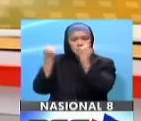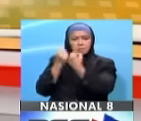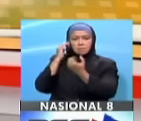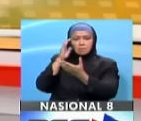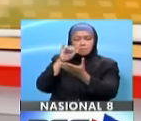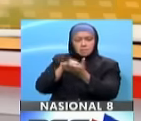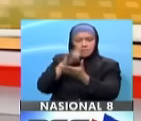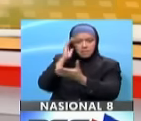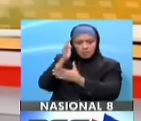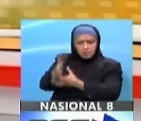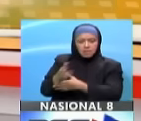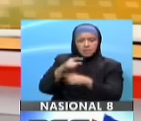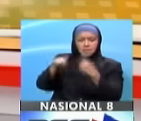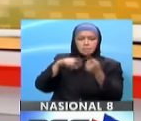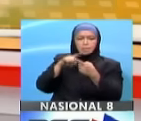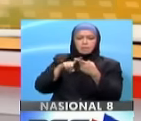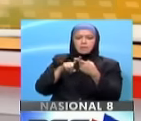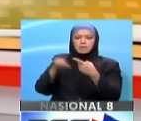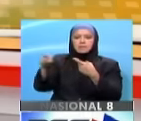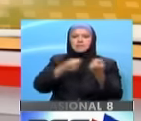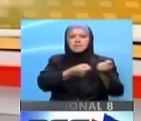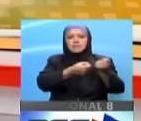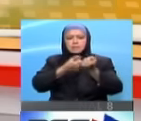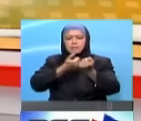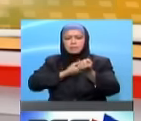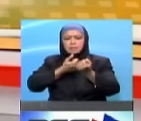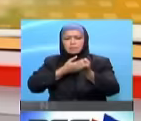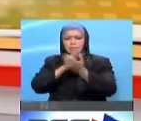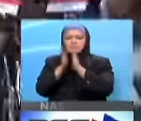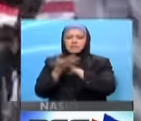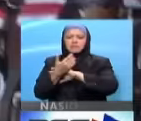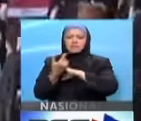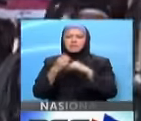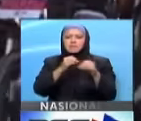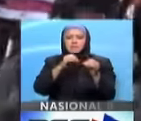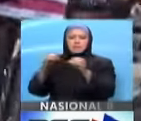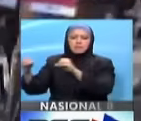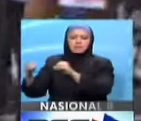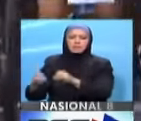terjejas selepas Human Voyage menarik diri selaku penganjur.